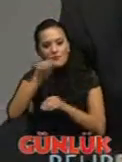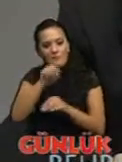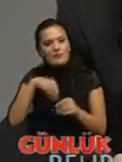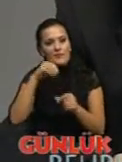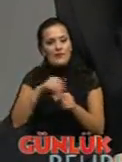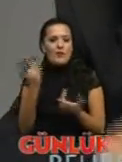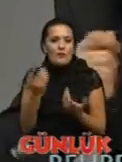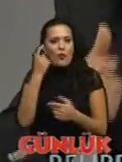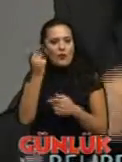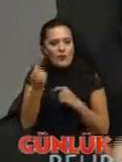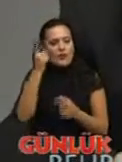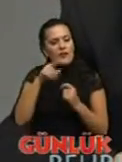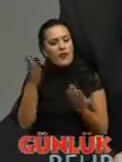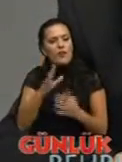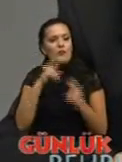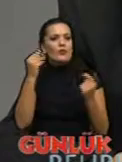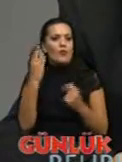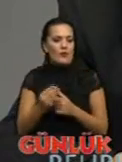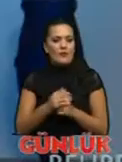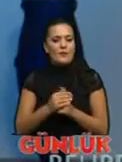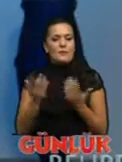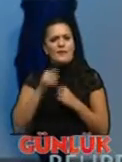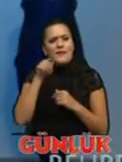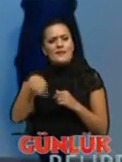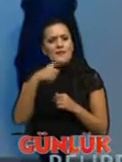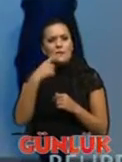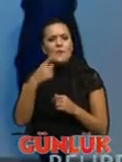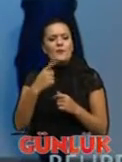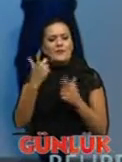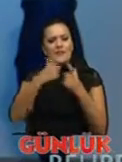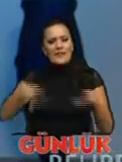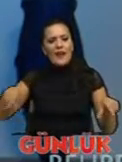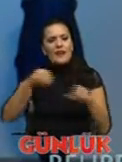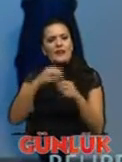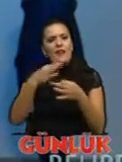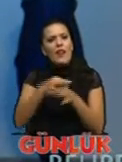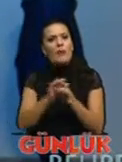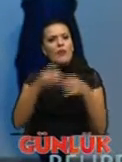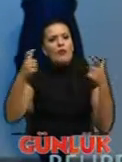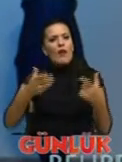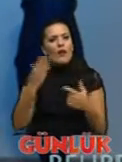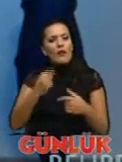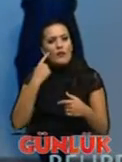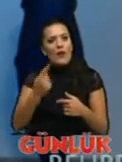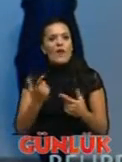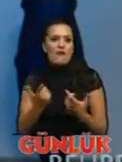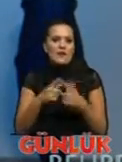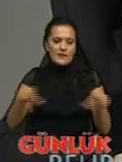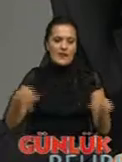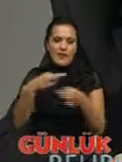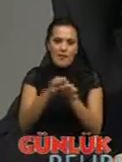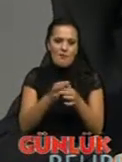Gene üretir, gene mutlu olurdu. Peki siz de diyormuşsunuz ki sahneyi laboratuvar olarak görüyorum. Sahne laboratuvardır.